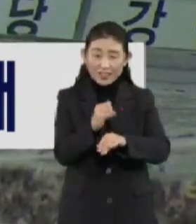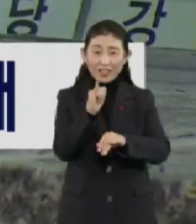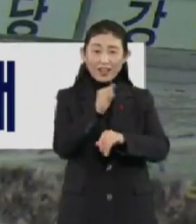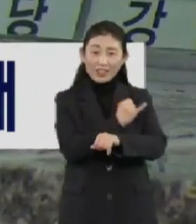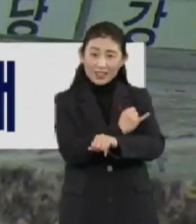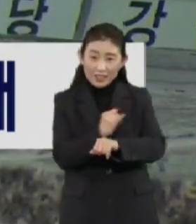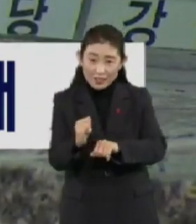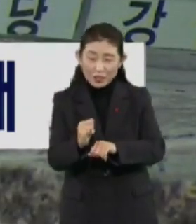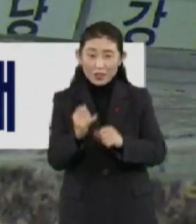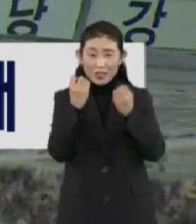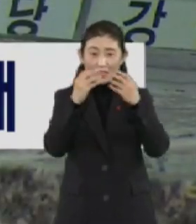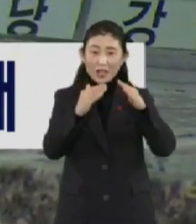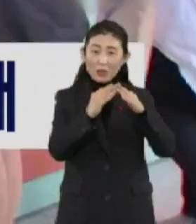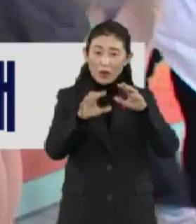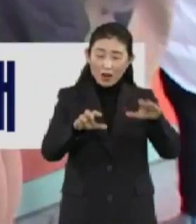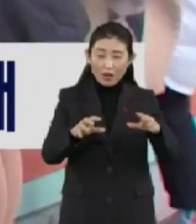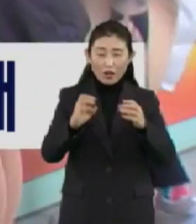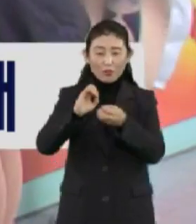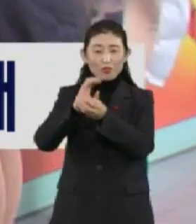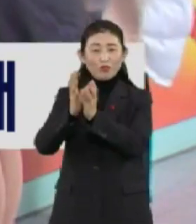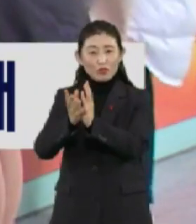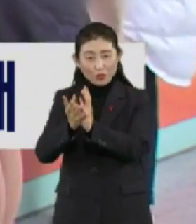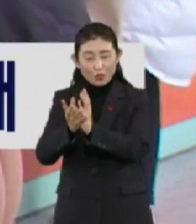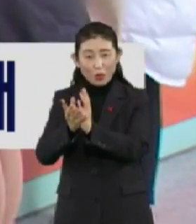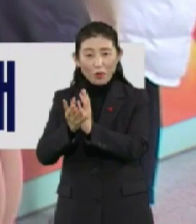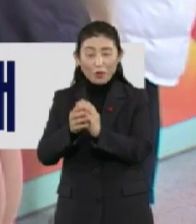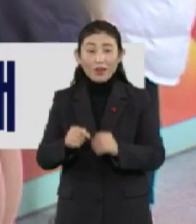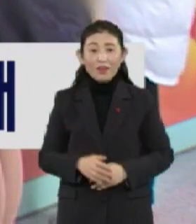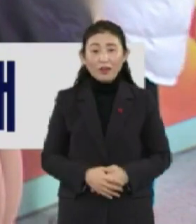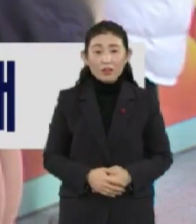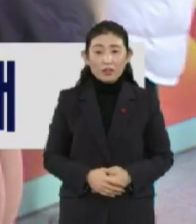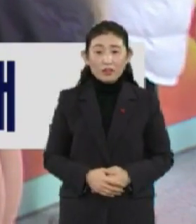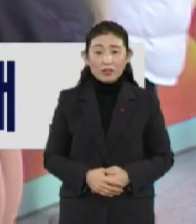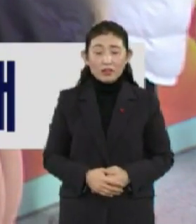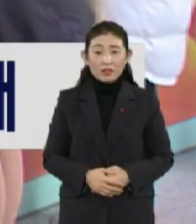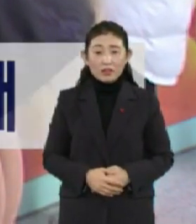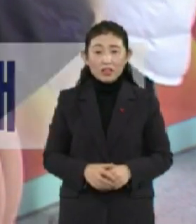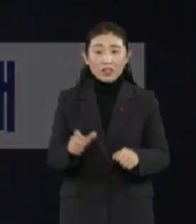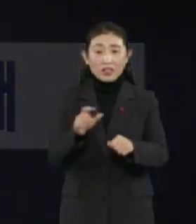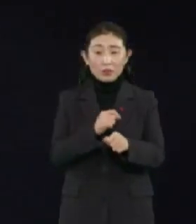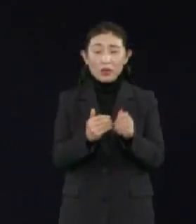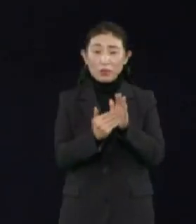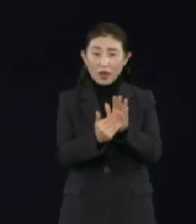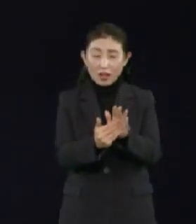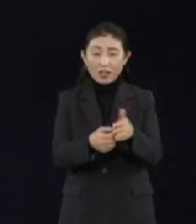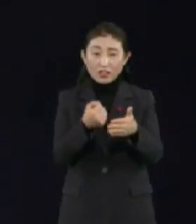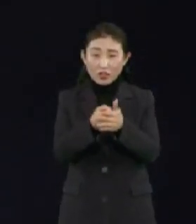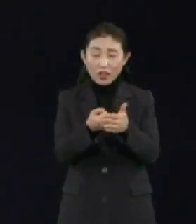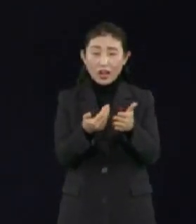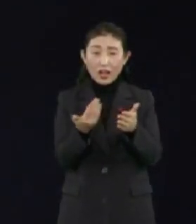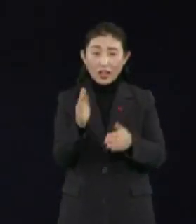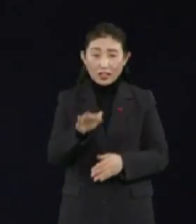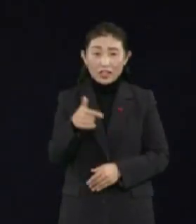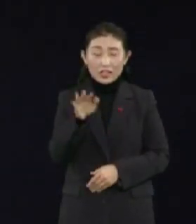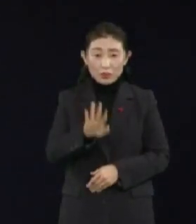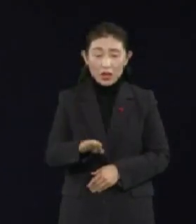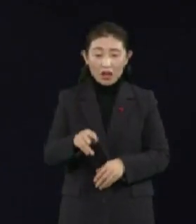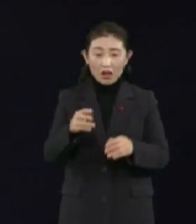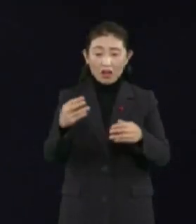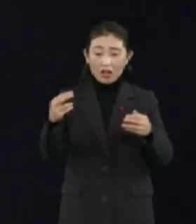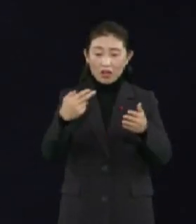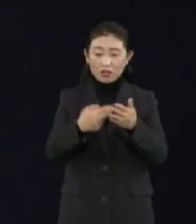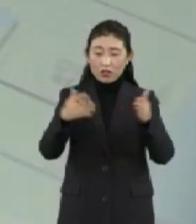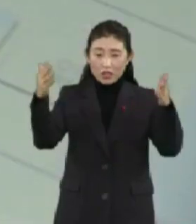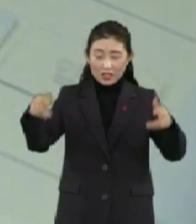KTX와 ITX 새마을호, 무궁화호 등이며 아직 설 특별 방역 대책이 정해지지 않아 창가 쪽